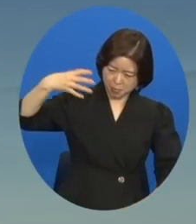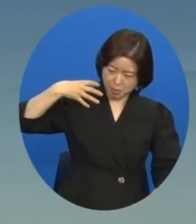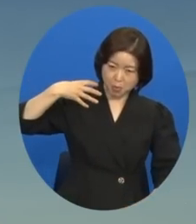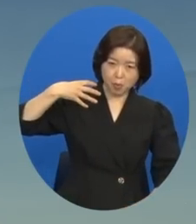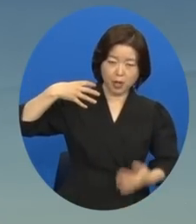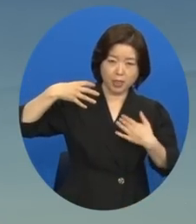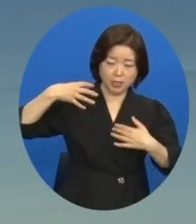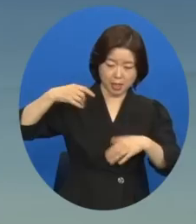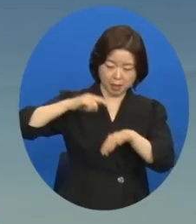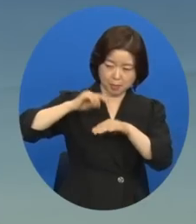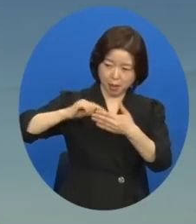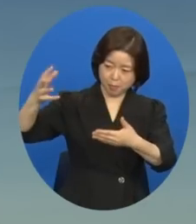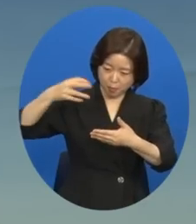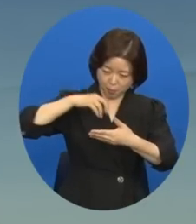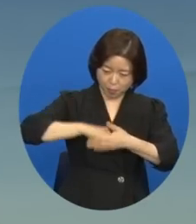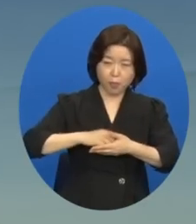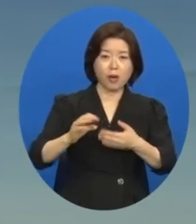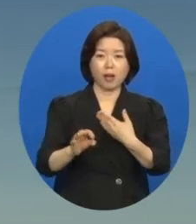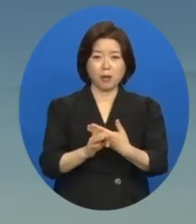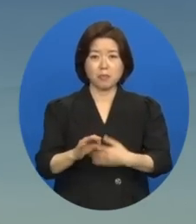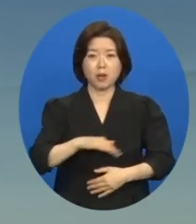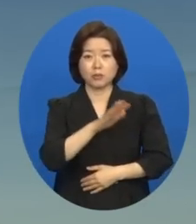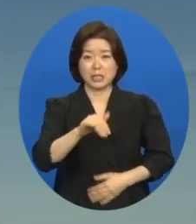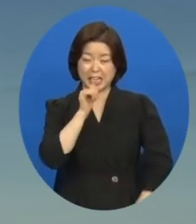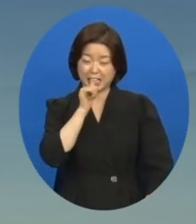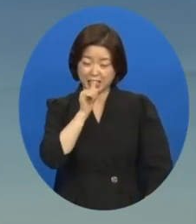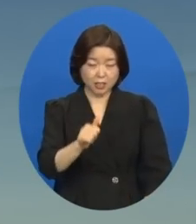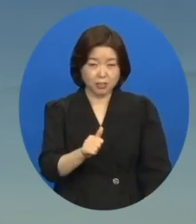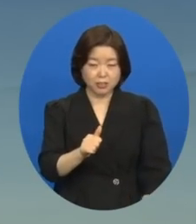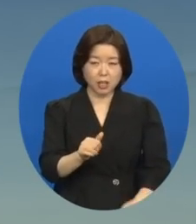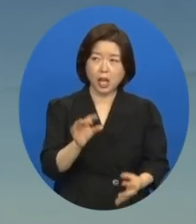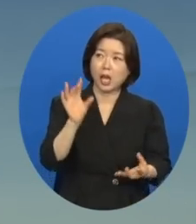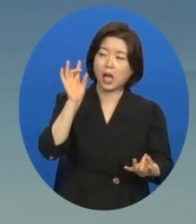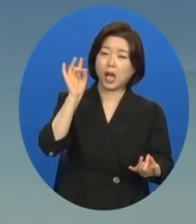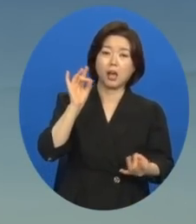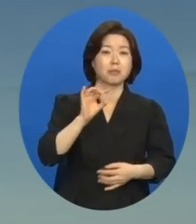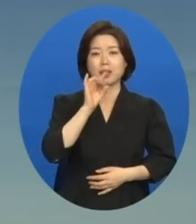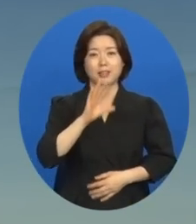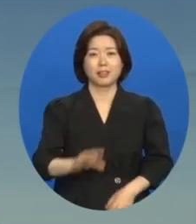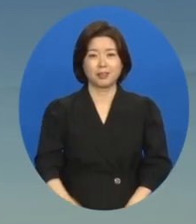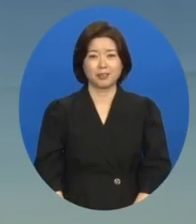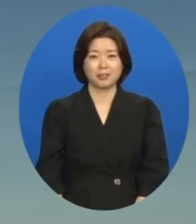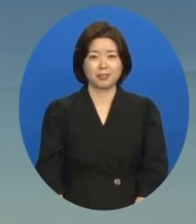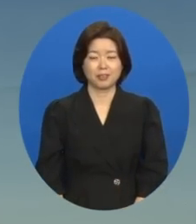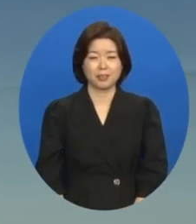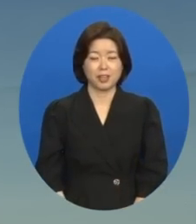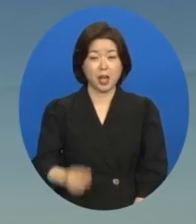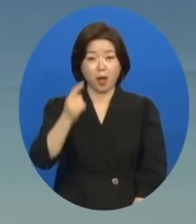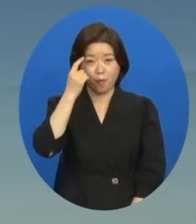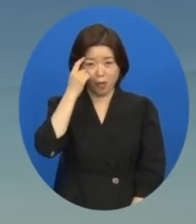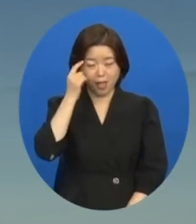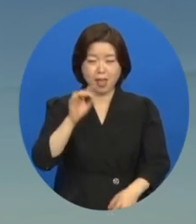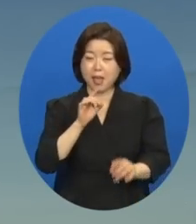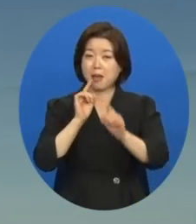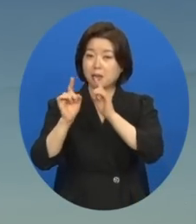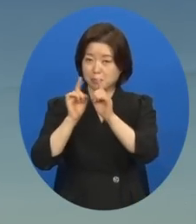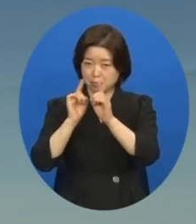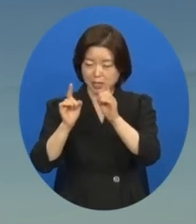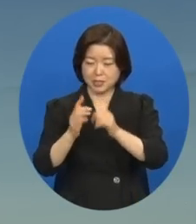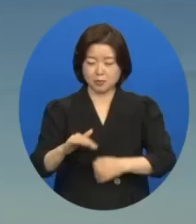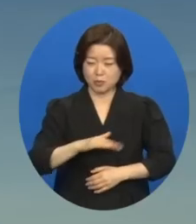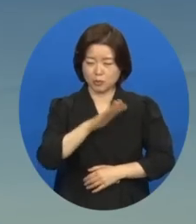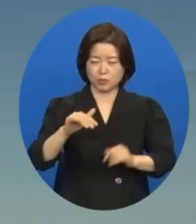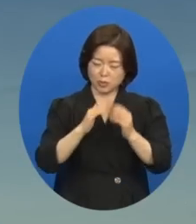우리의 마음에 들어오면요, 우리는 절대로 가만히 있을 수 없습니다. 왜냐하면 말씀은 그런